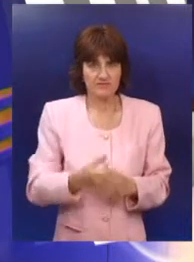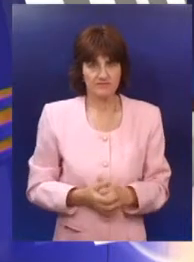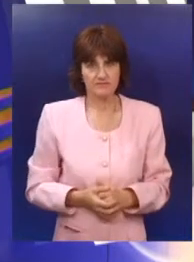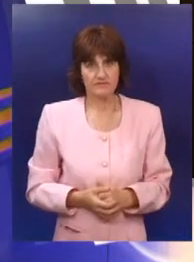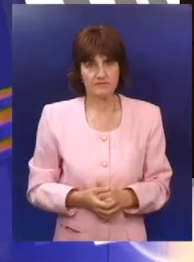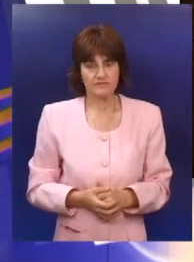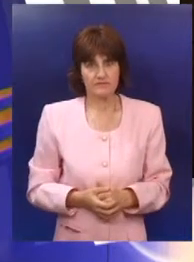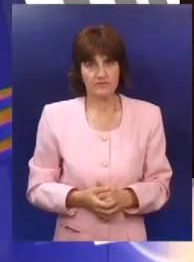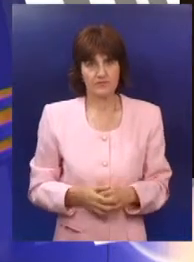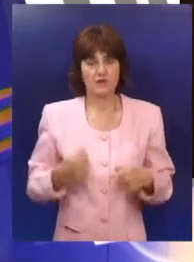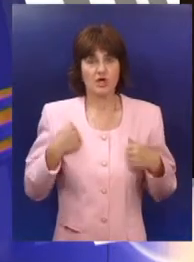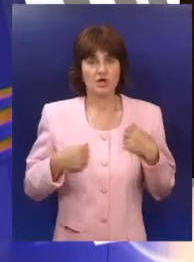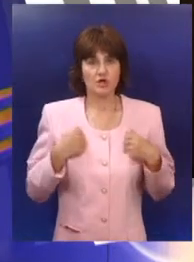Srbiji.